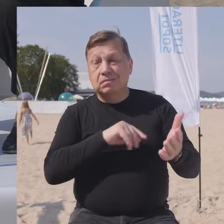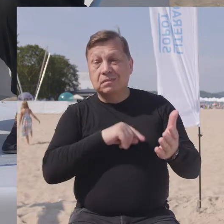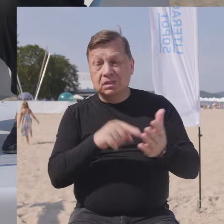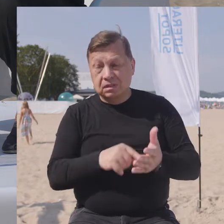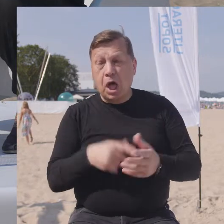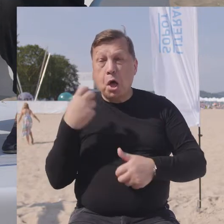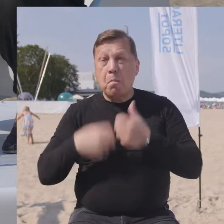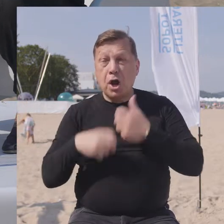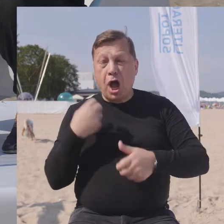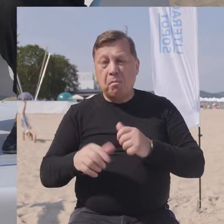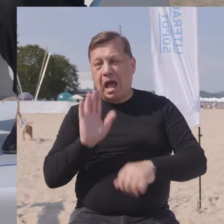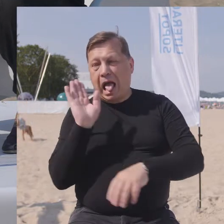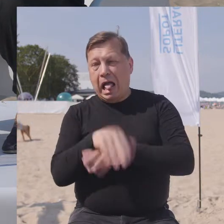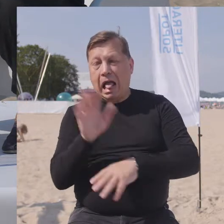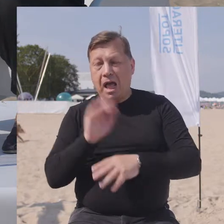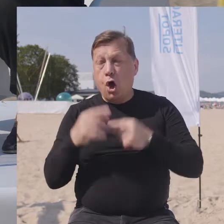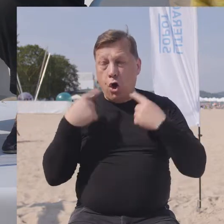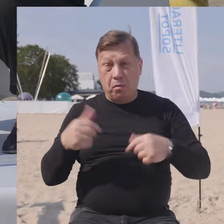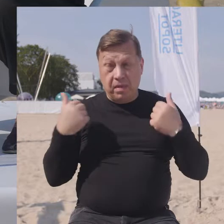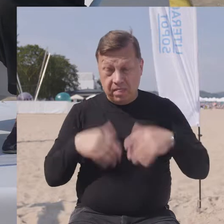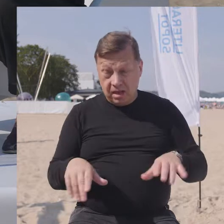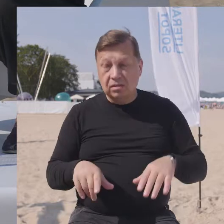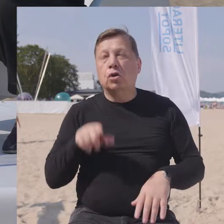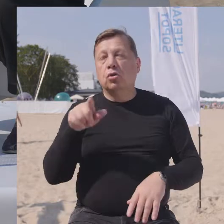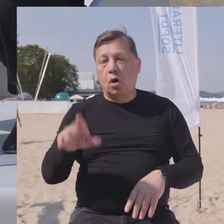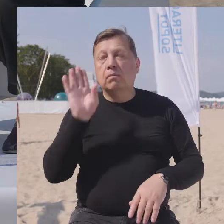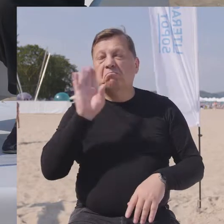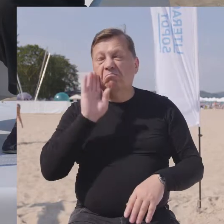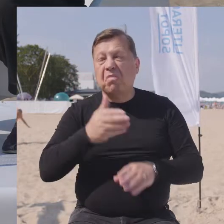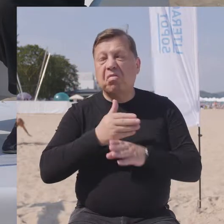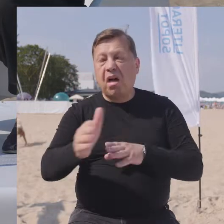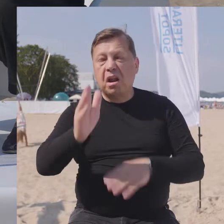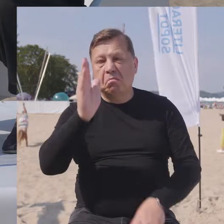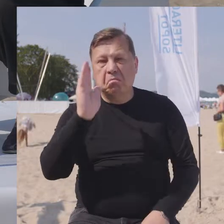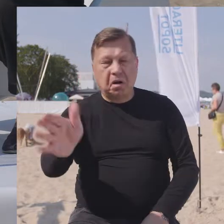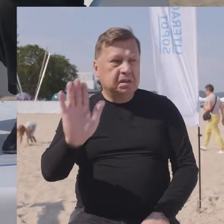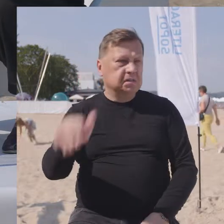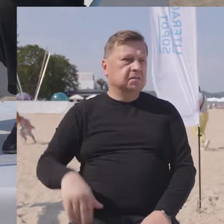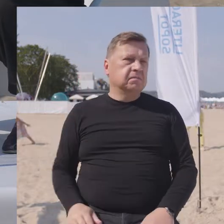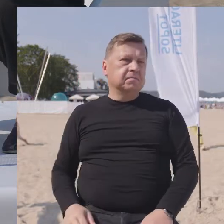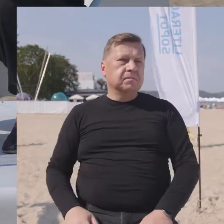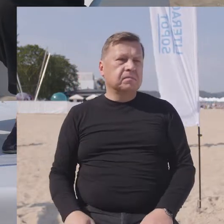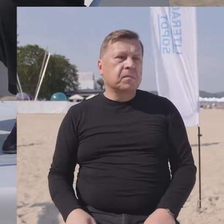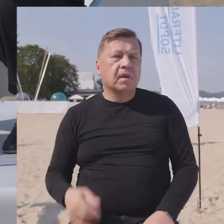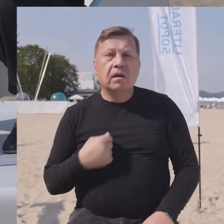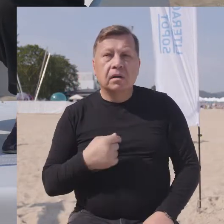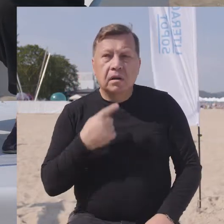tym problemem, a zarazem odpowiedzialnością, to będzie jak będzie. I moim obowiązkiem, jakkolwiek brzmi to może patetycznie